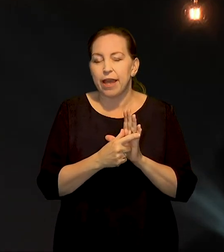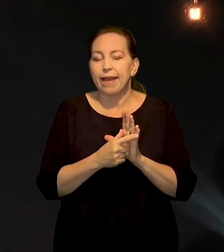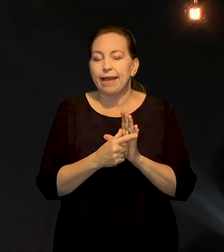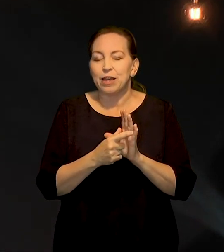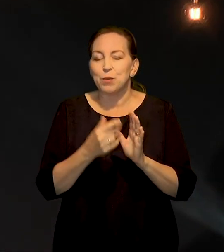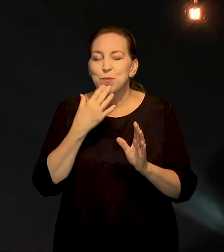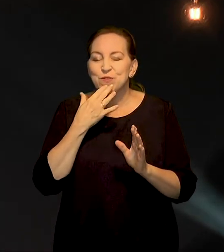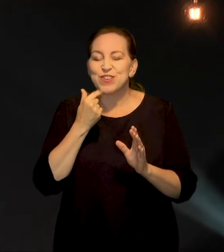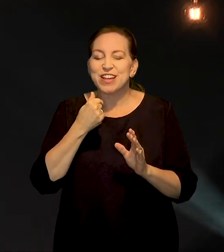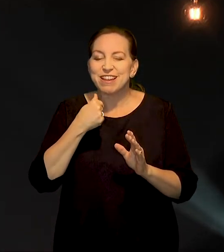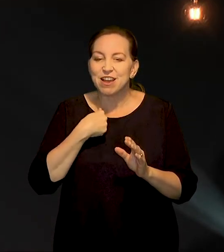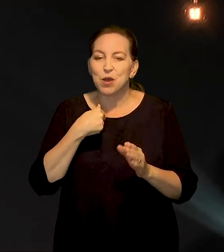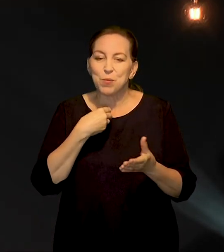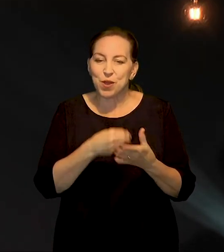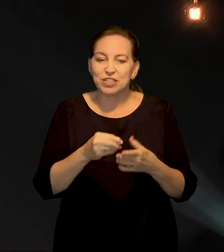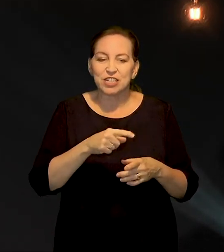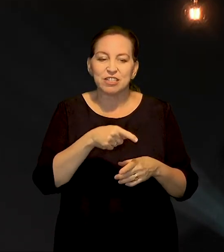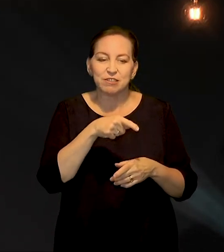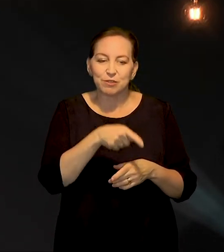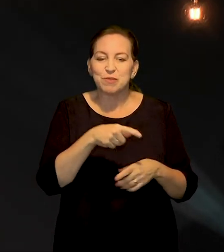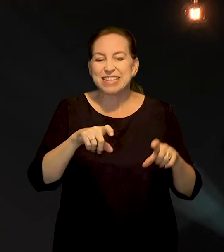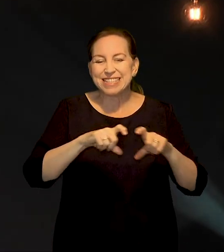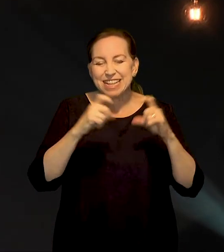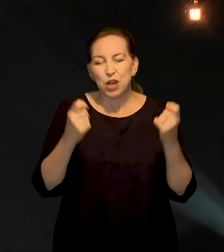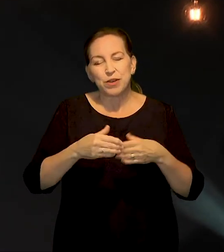że możesz mieć monetę,